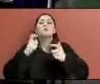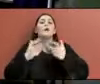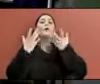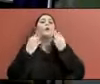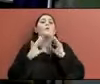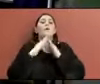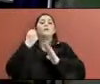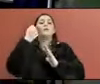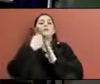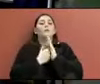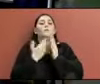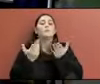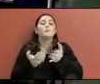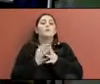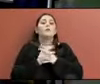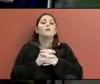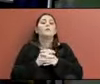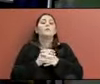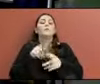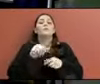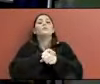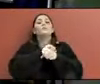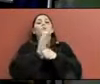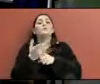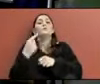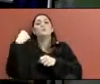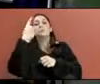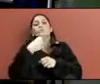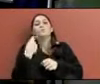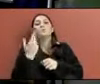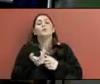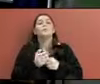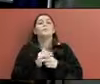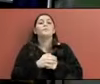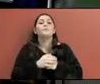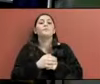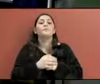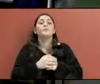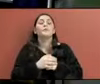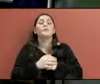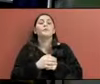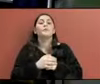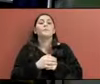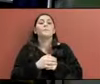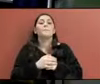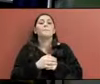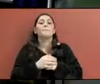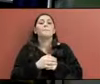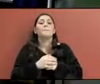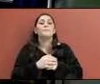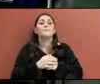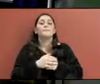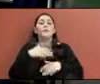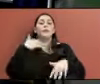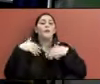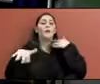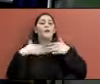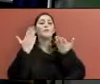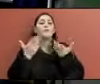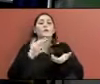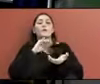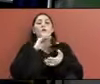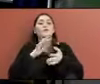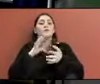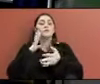Evine kapanıyorlar. Aslında bu COVID sürecinde farkındalık açısından bakacak olursak engelli ve